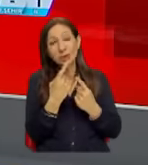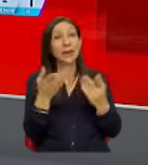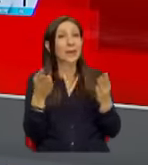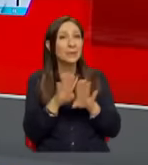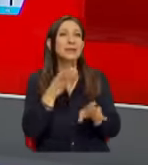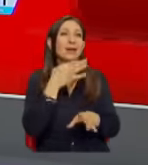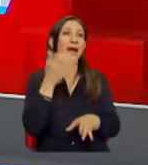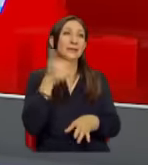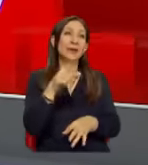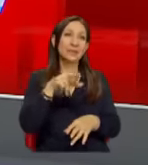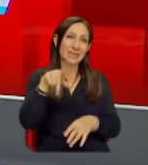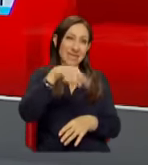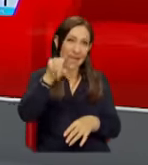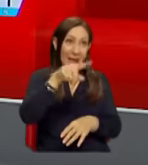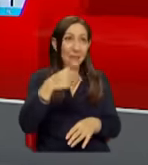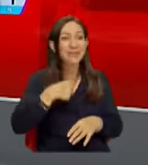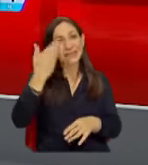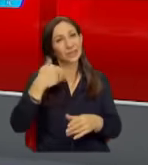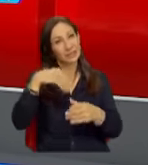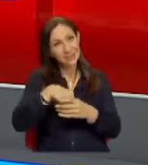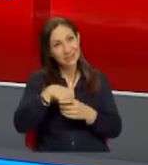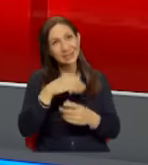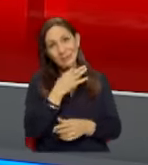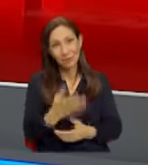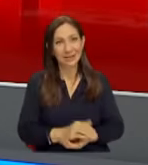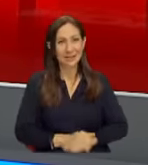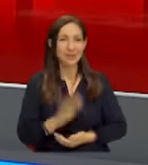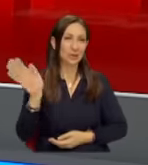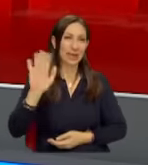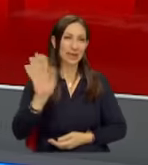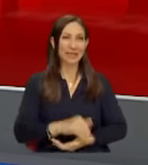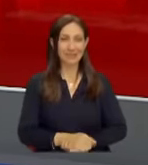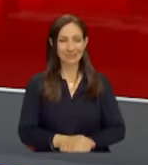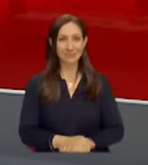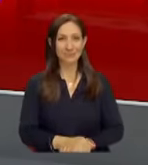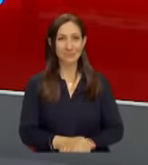Kapatırken teşekkürümüz sizlere. Bizi izlediğiniz için teşekkür ederiz. Hoşçakalın.